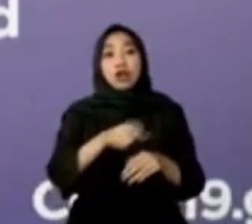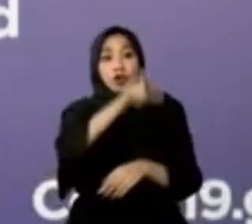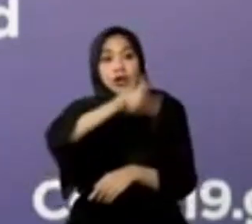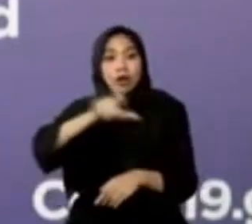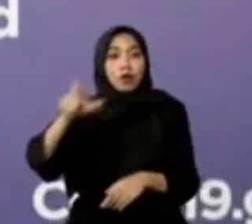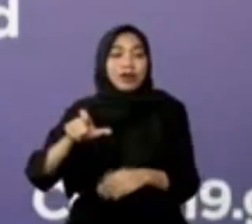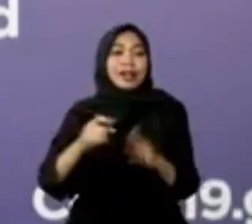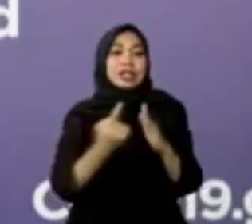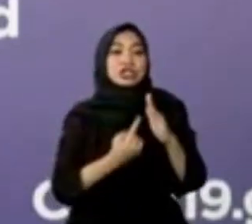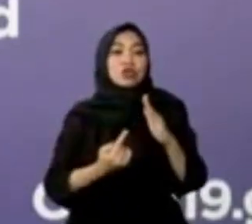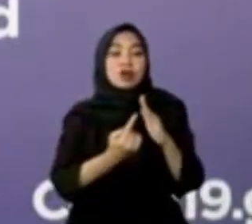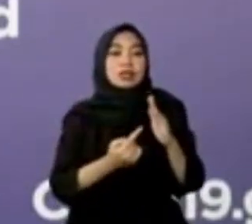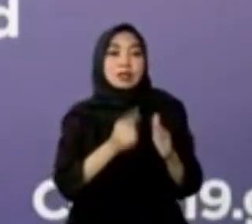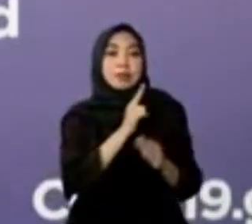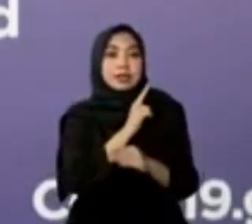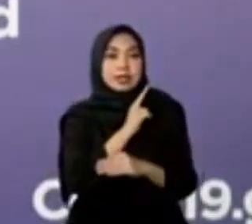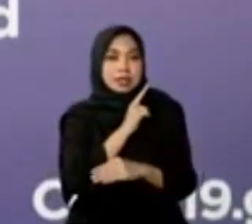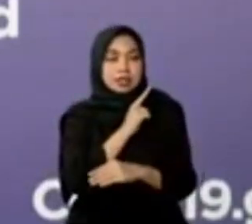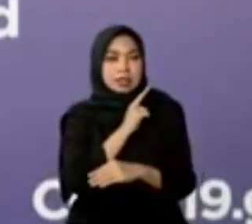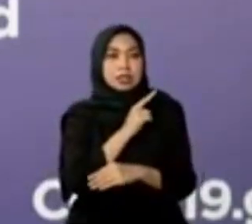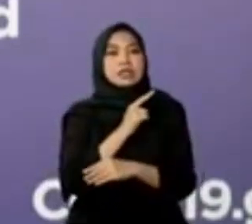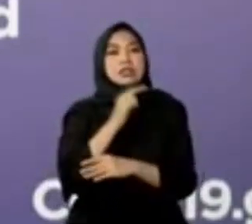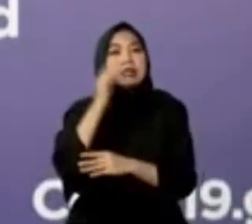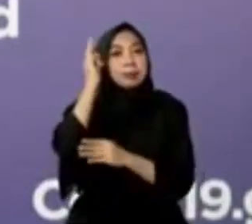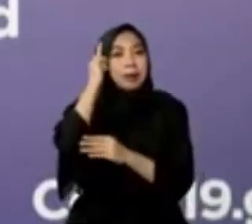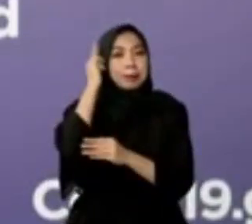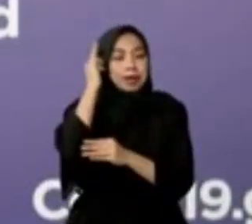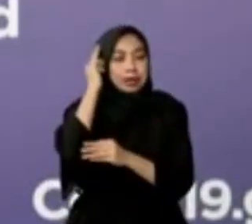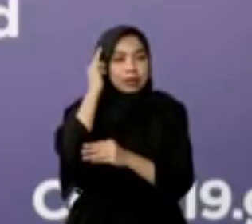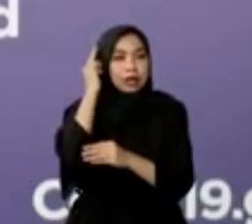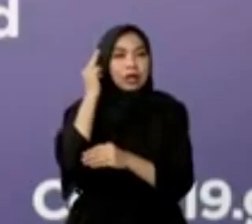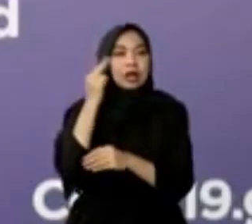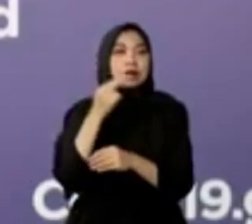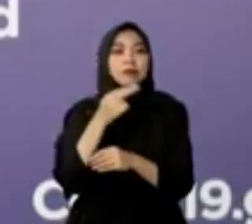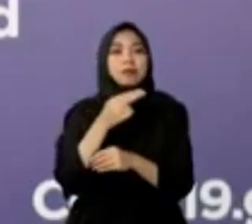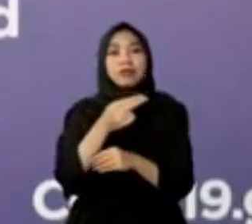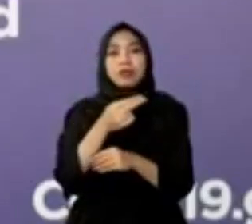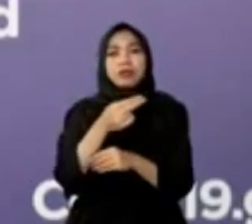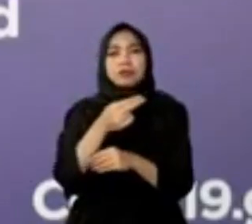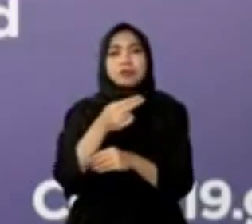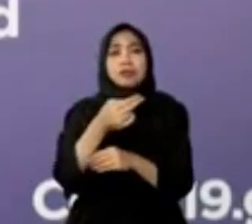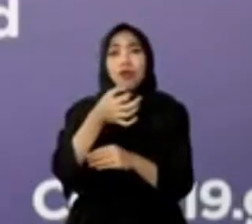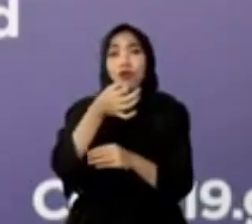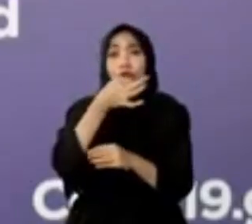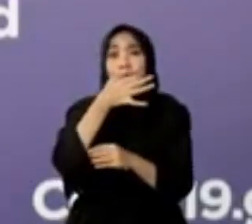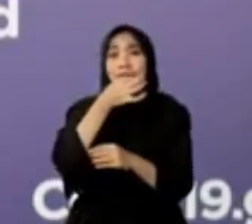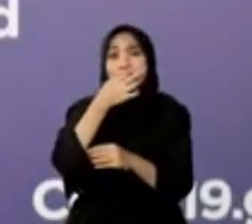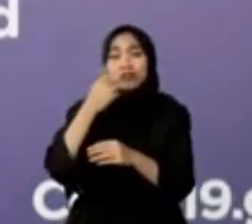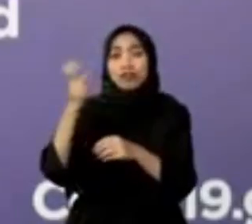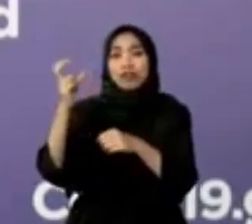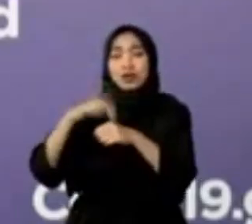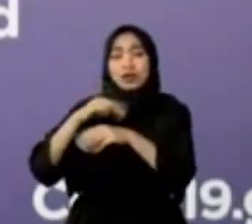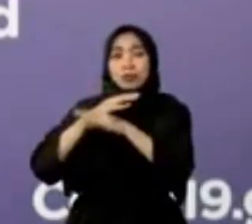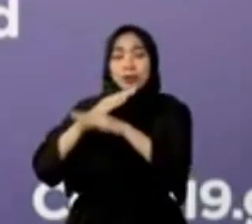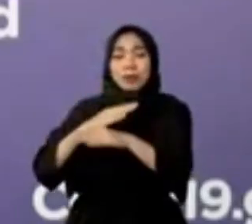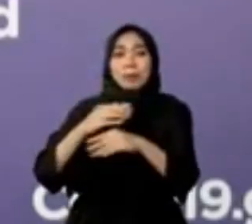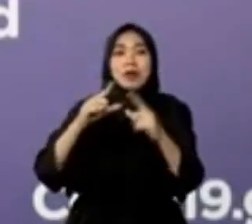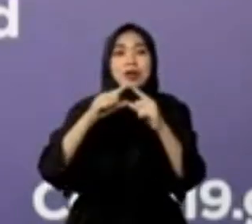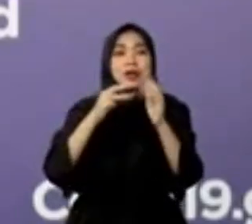mandiri, nah pemerintah sudah memproduksi obat antivirus seperti Tamiflu